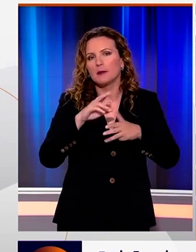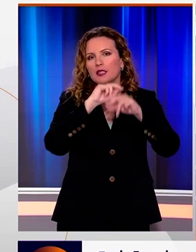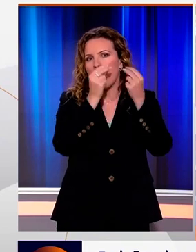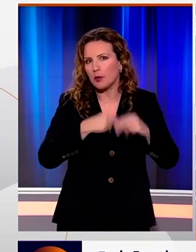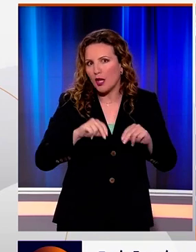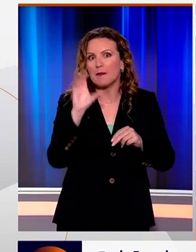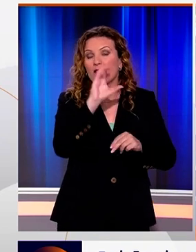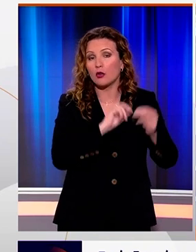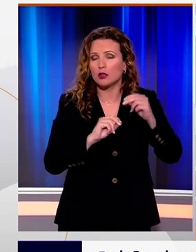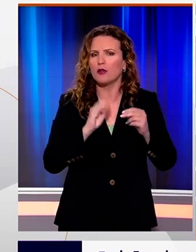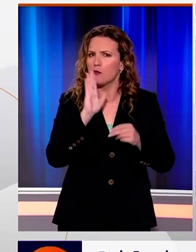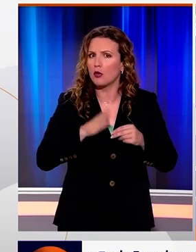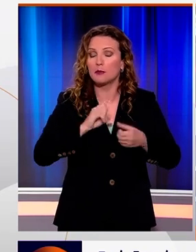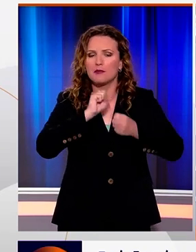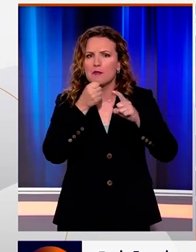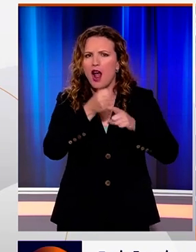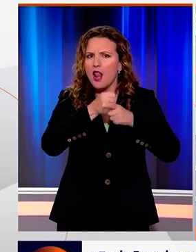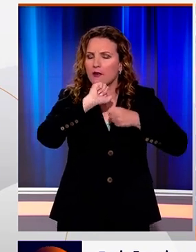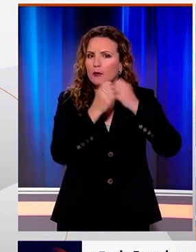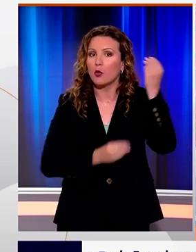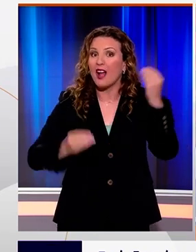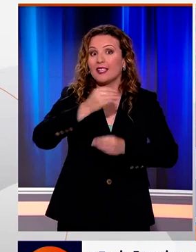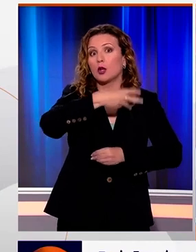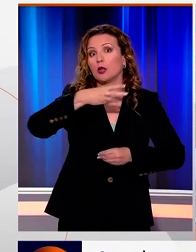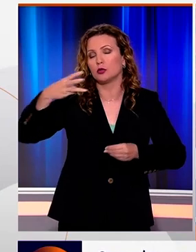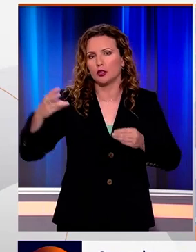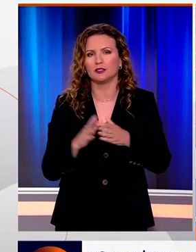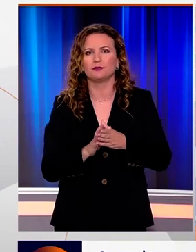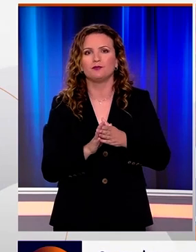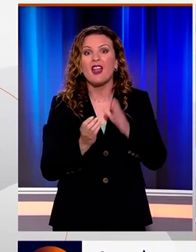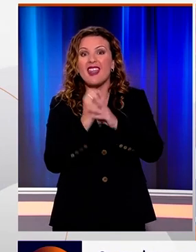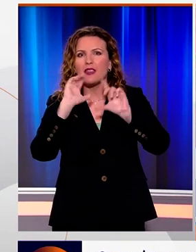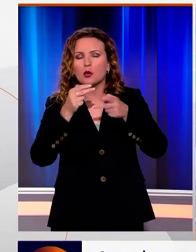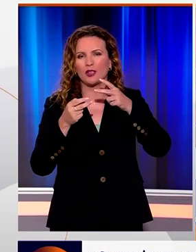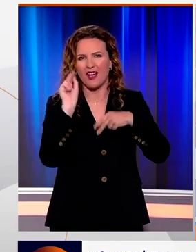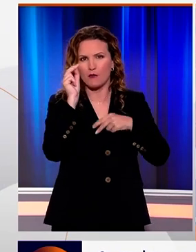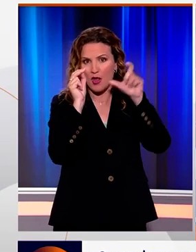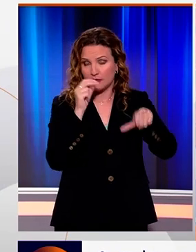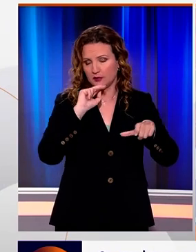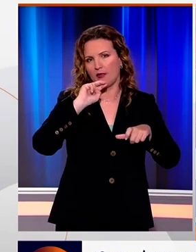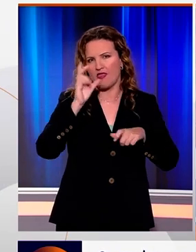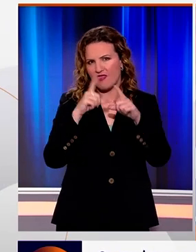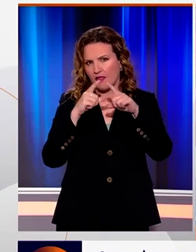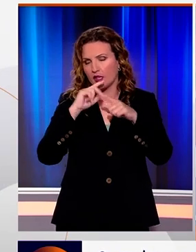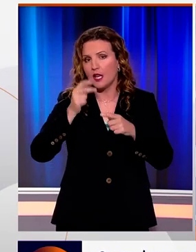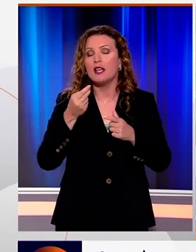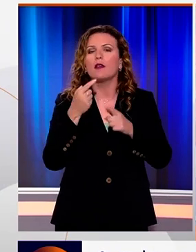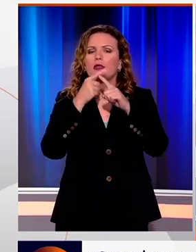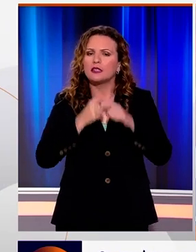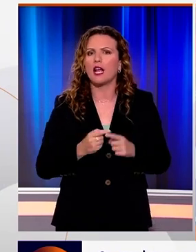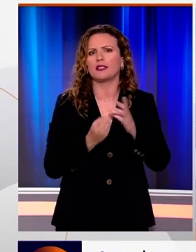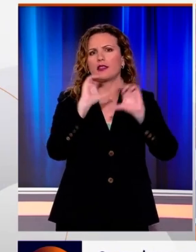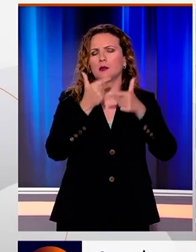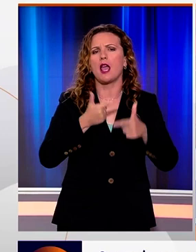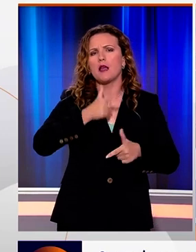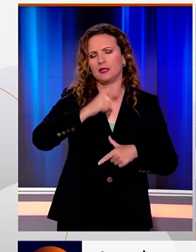Τα πάντα είναι δυνατά και παλεύουμε για το καλύτερο δυνατό. Οι μετρήσεις που δίνουν, βλέπουν το φως της δημοσιότητας είναι εξαιρετικά ευνοϊκές για τη Νέα Δημοκρατία. Αυτό ούτε